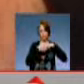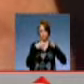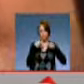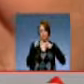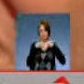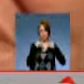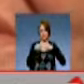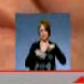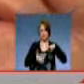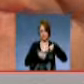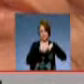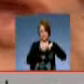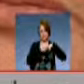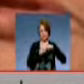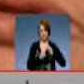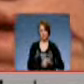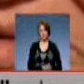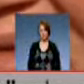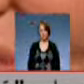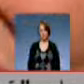الحمد لله.